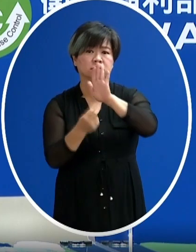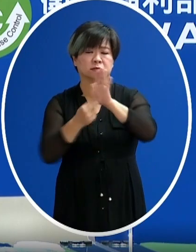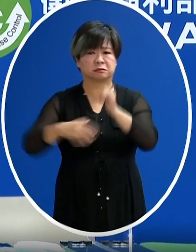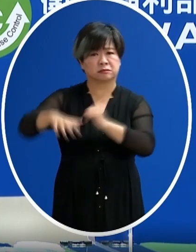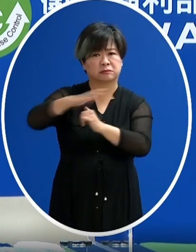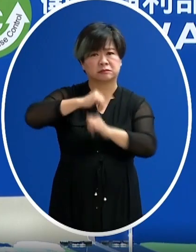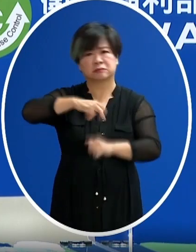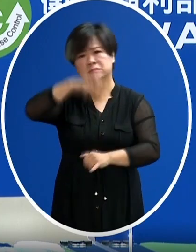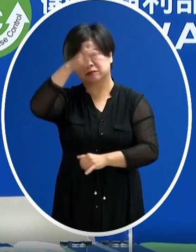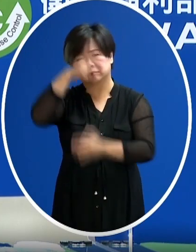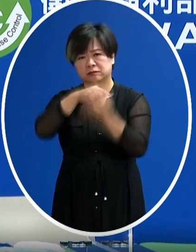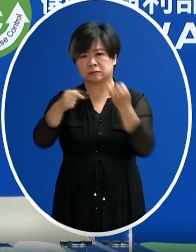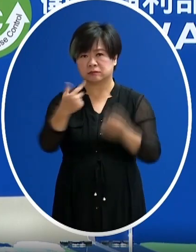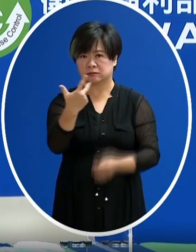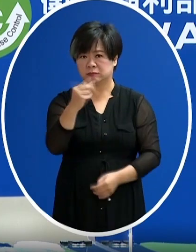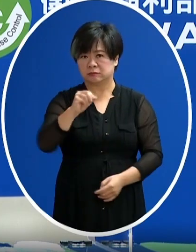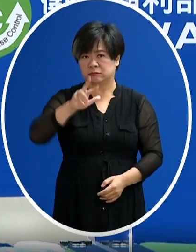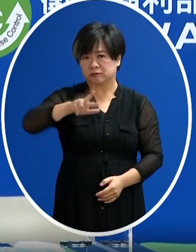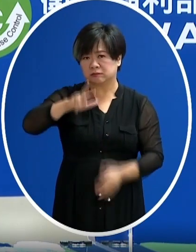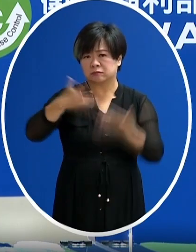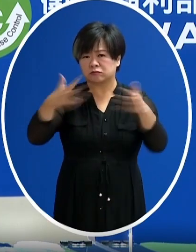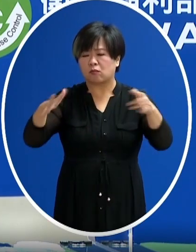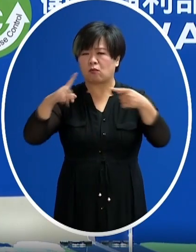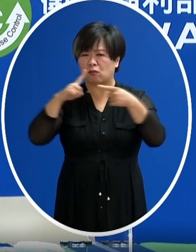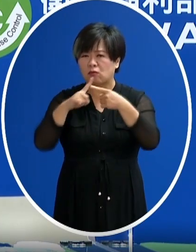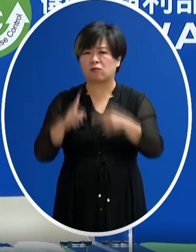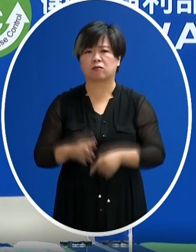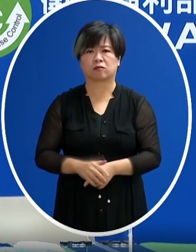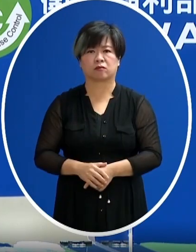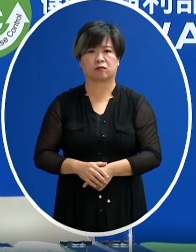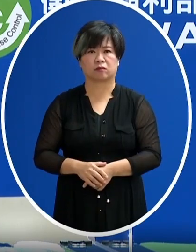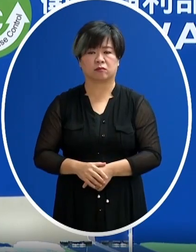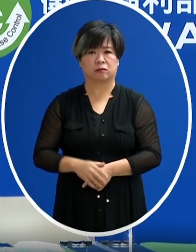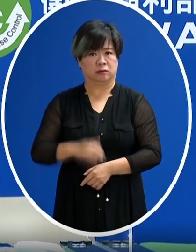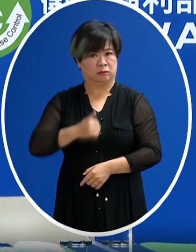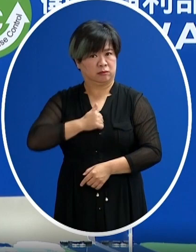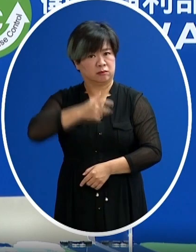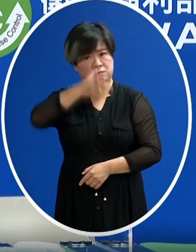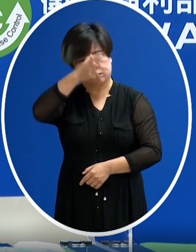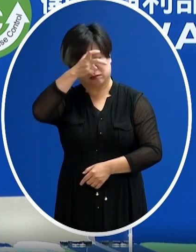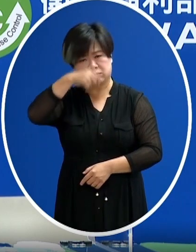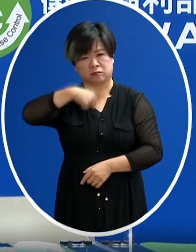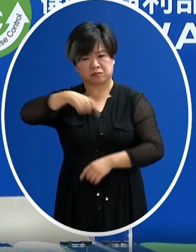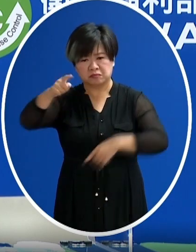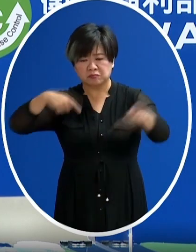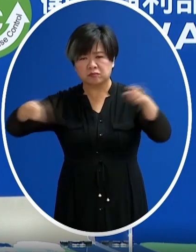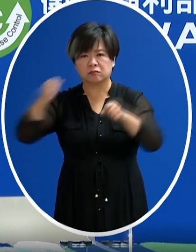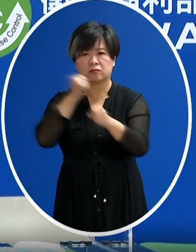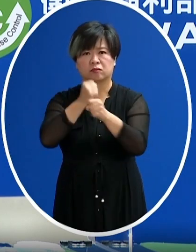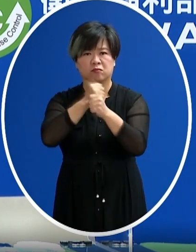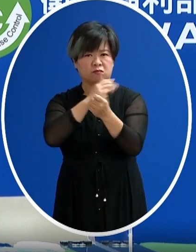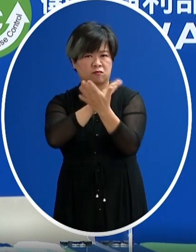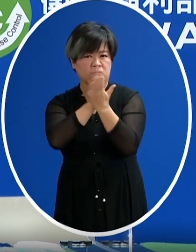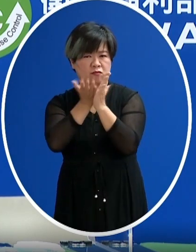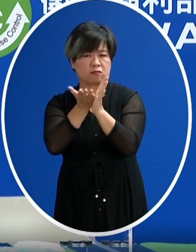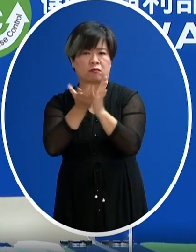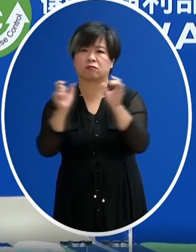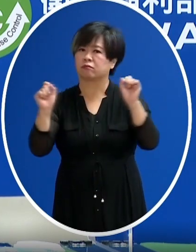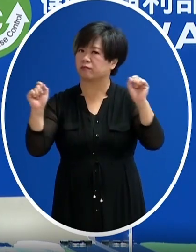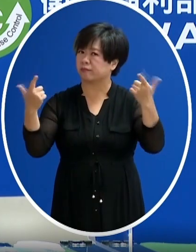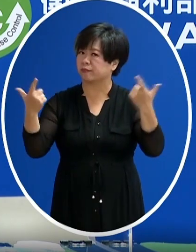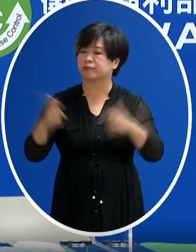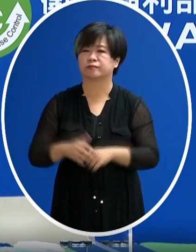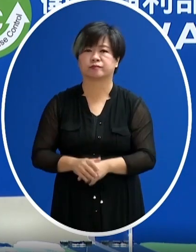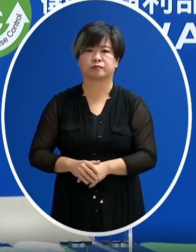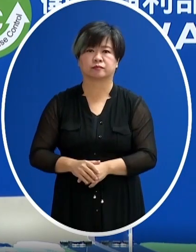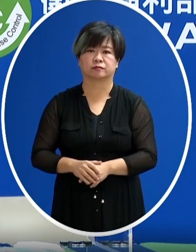警78000多位，那其实因为原警在执行勤务的类别上有所不同，